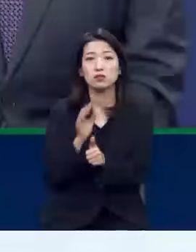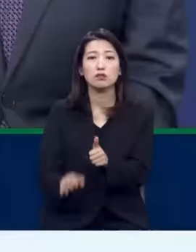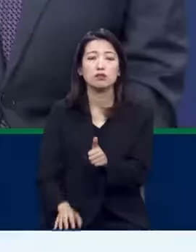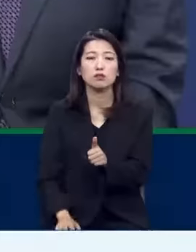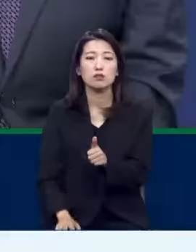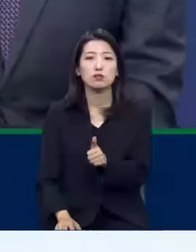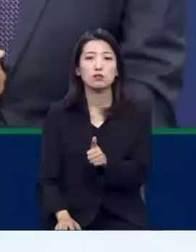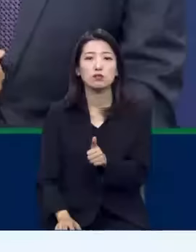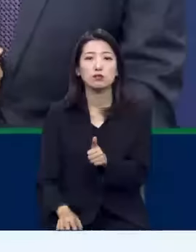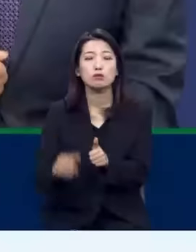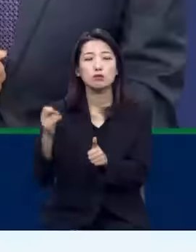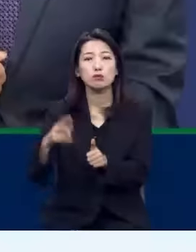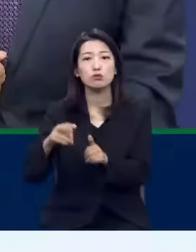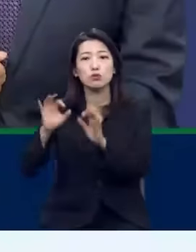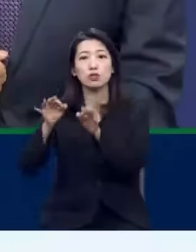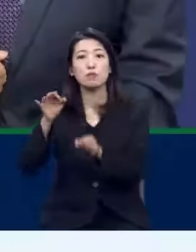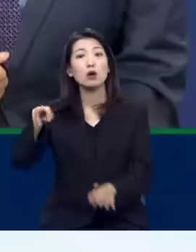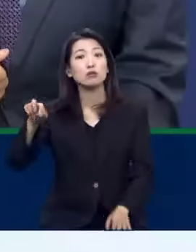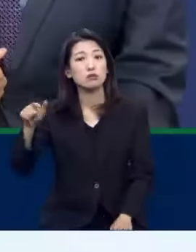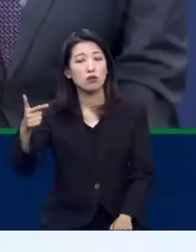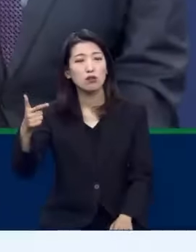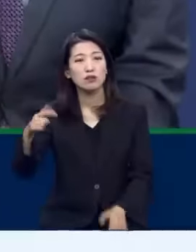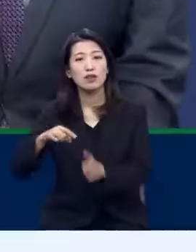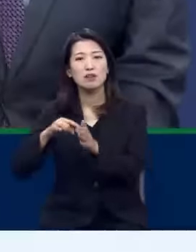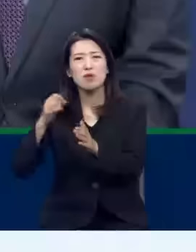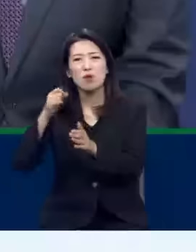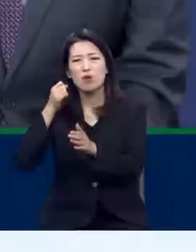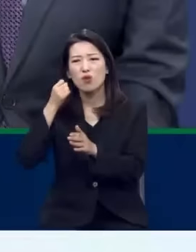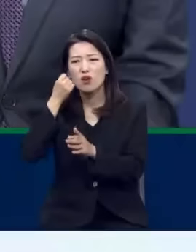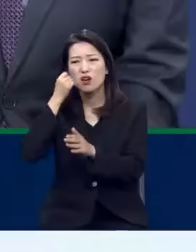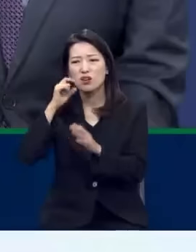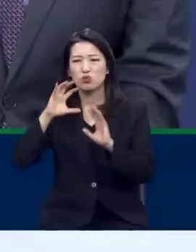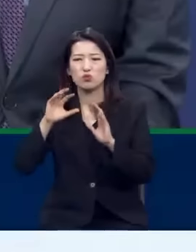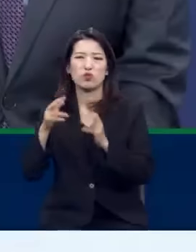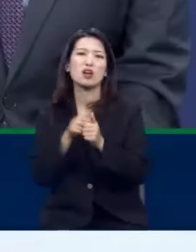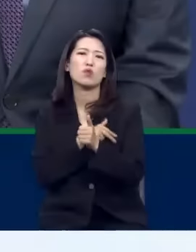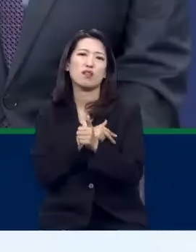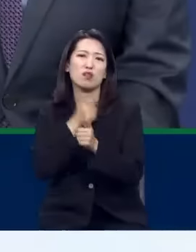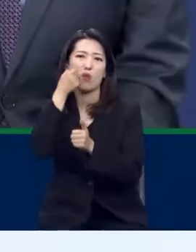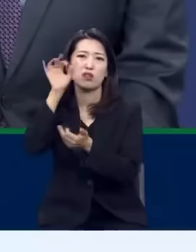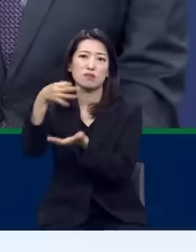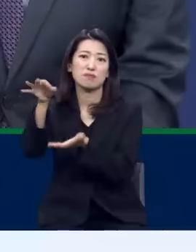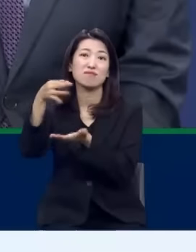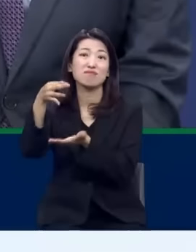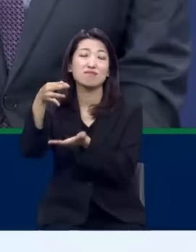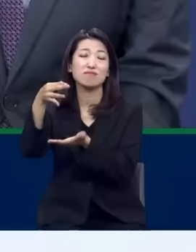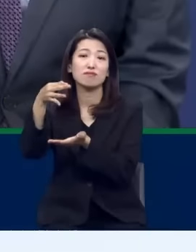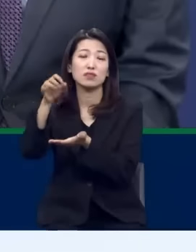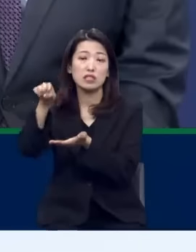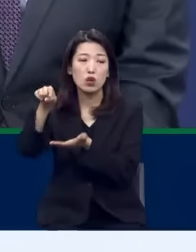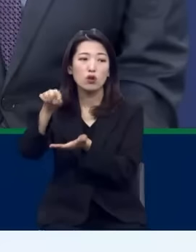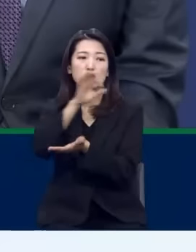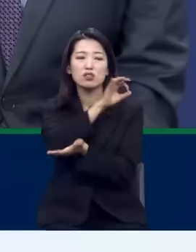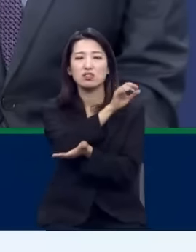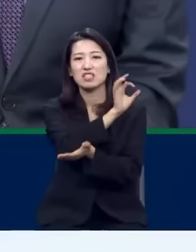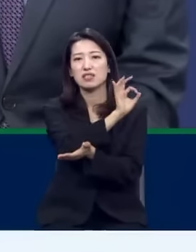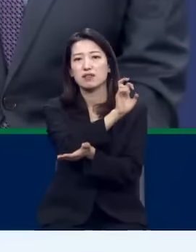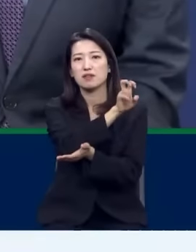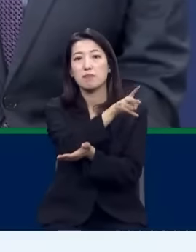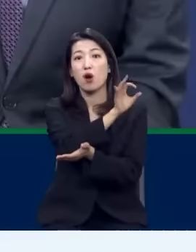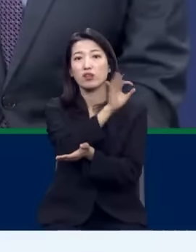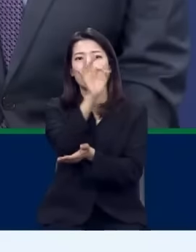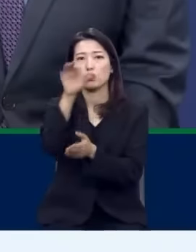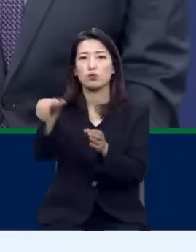원을 자기가 받아서 챙겼어요 그리고 또 그 대구시 의원하고이 고령군수